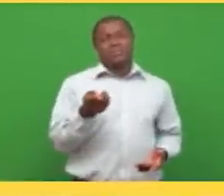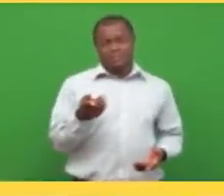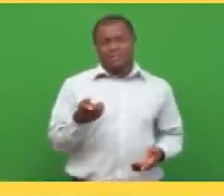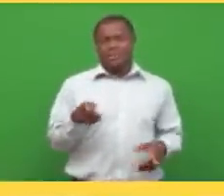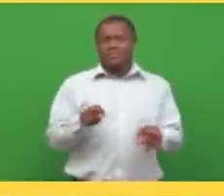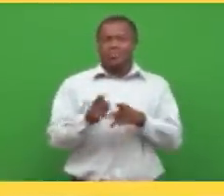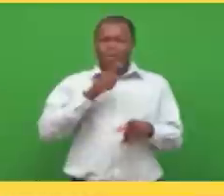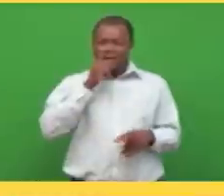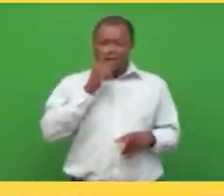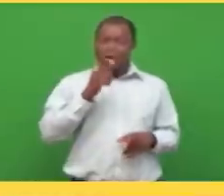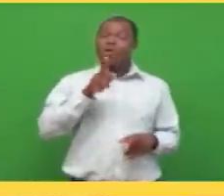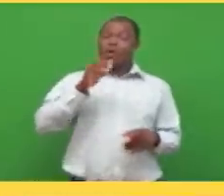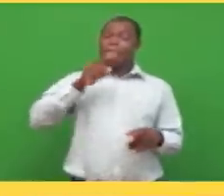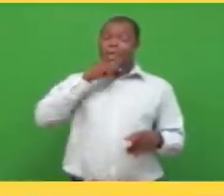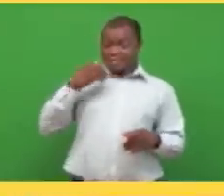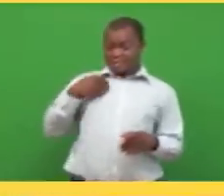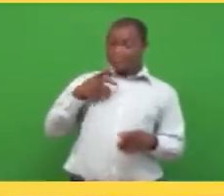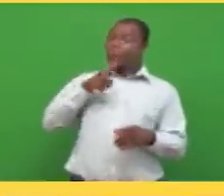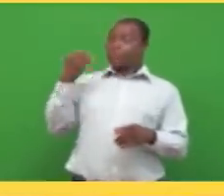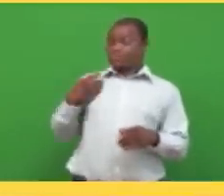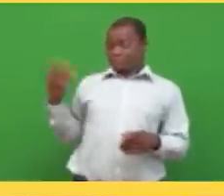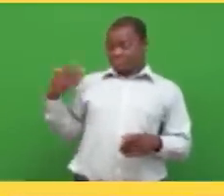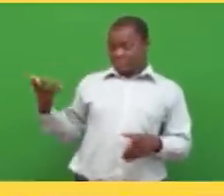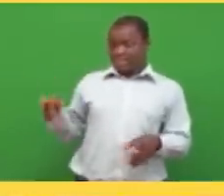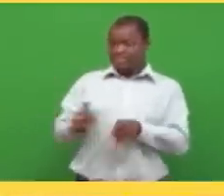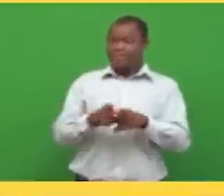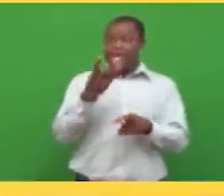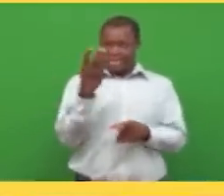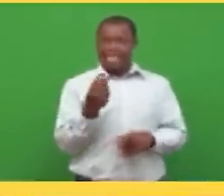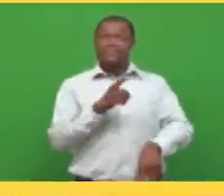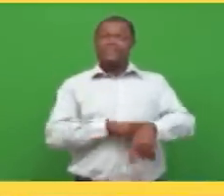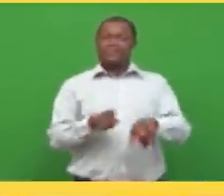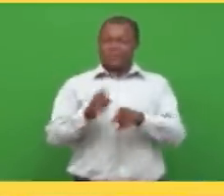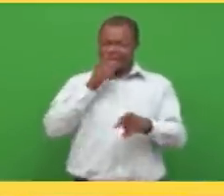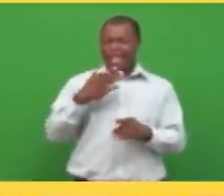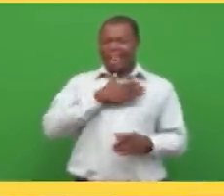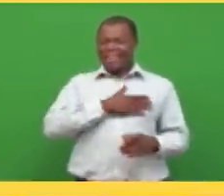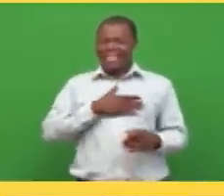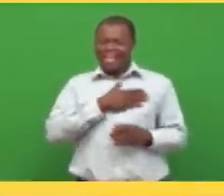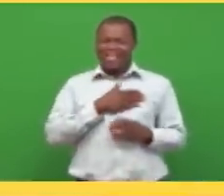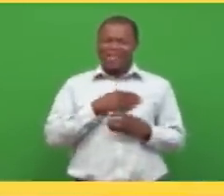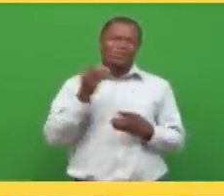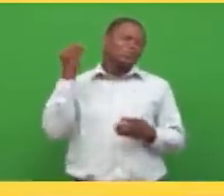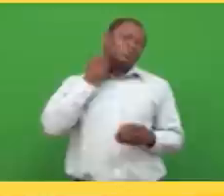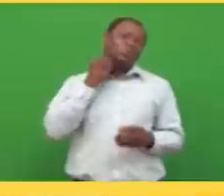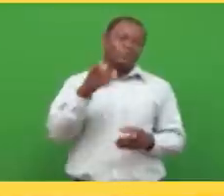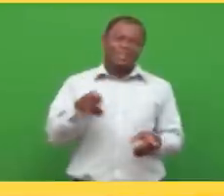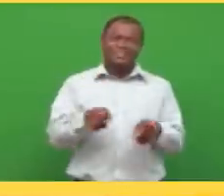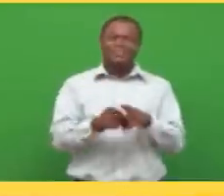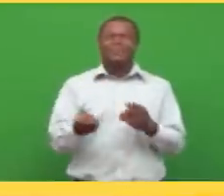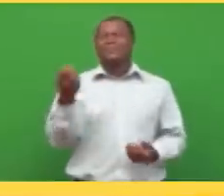panobatana mudzimai nemurume pane mikana nenguva inonakidza rudo. Hakuna hase